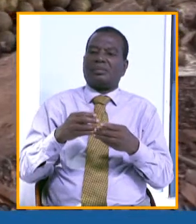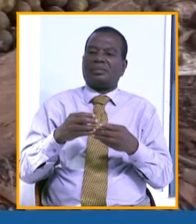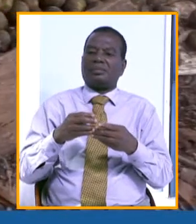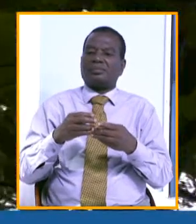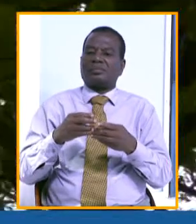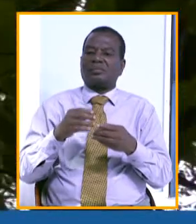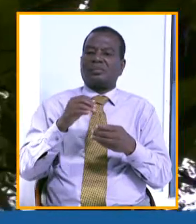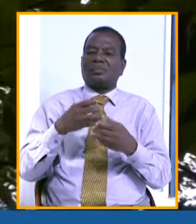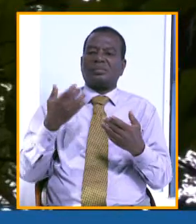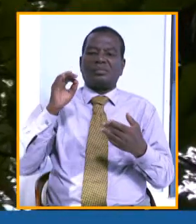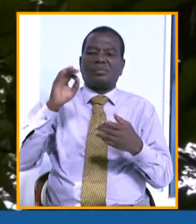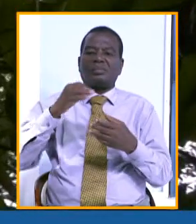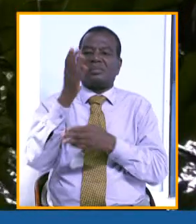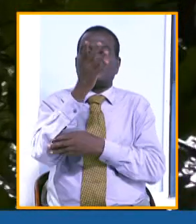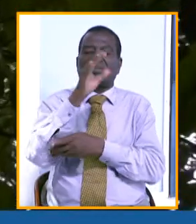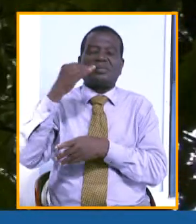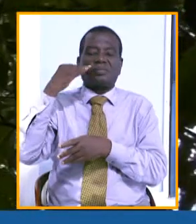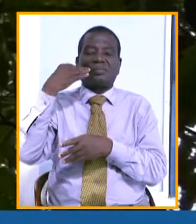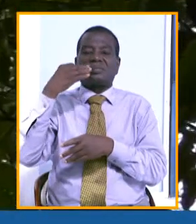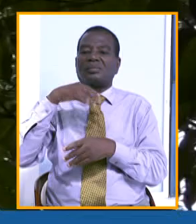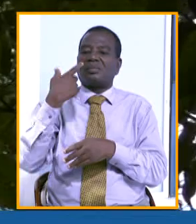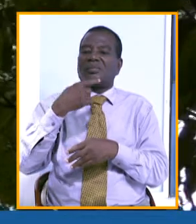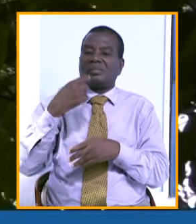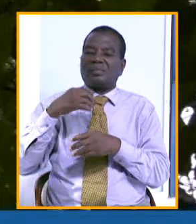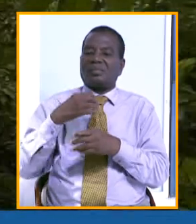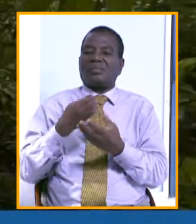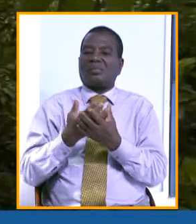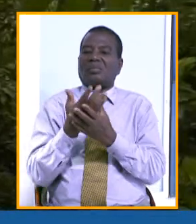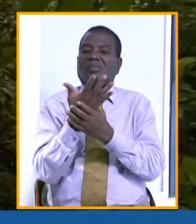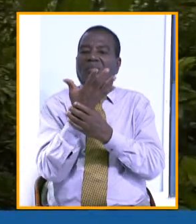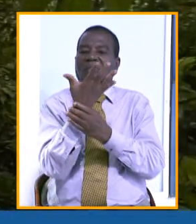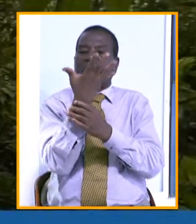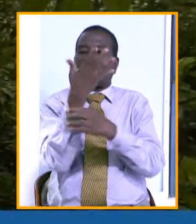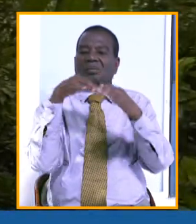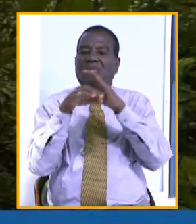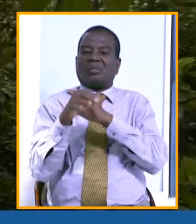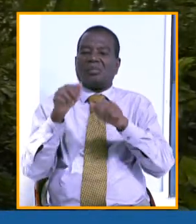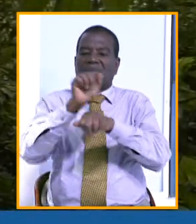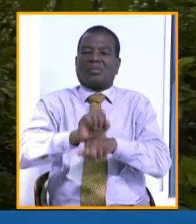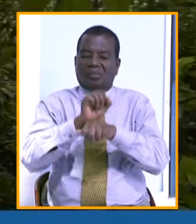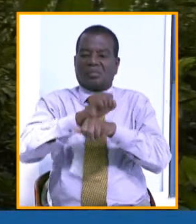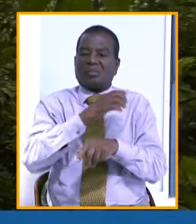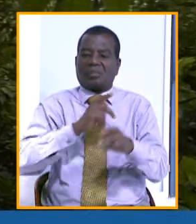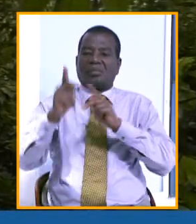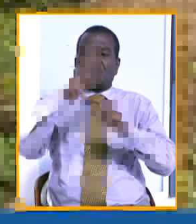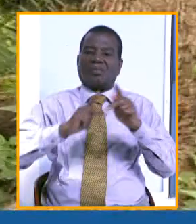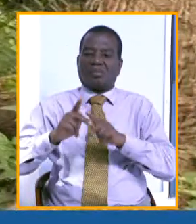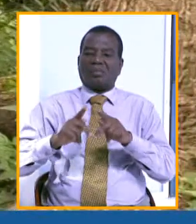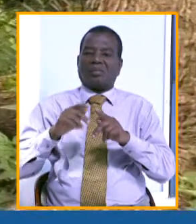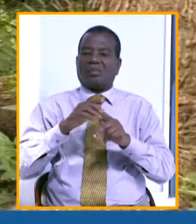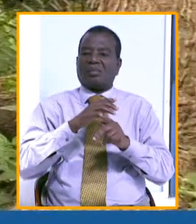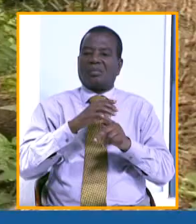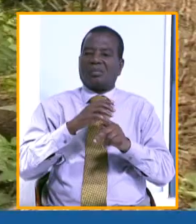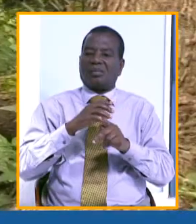cola. Ces arbres fruitiers qui ont toujours évolué à l'état sauvage sont en train de rentrer dans les habitudes culturelles des populations